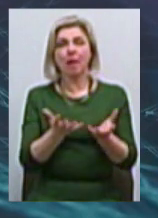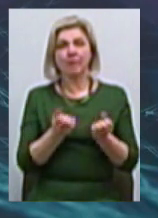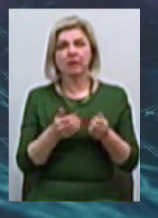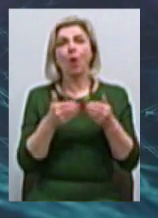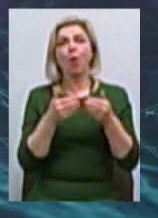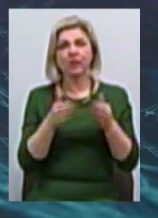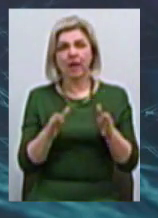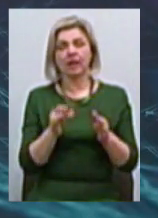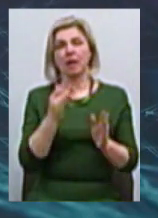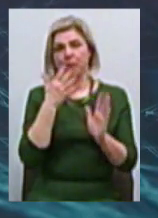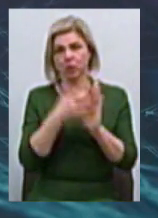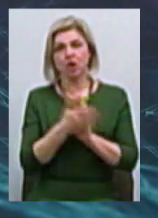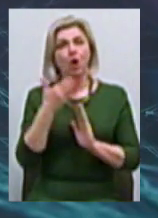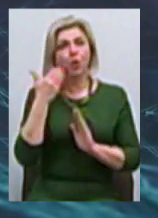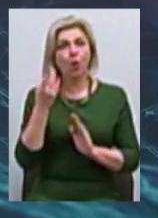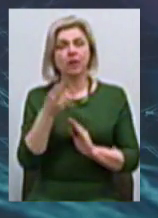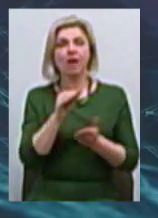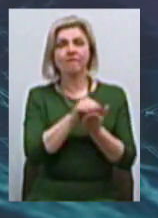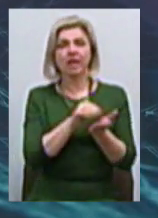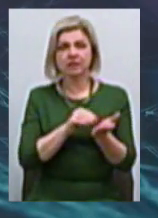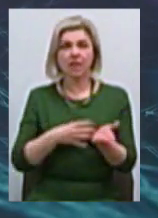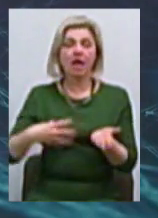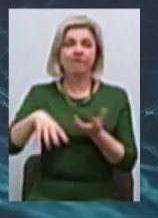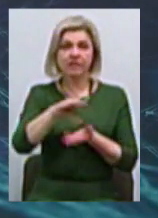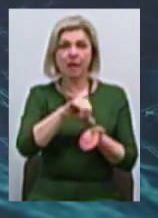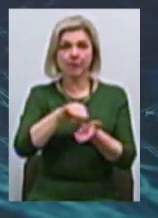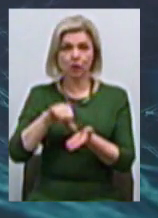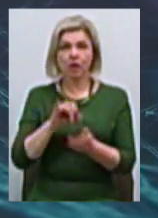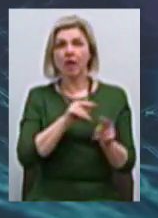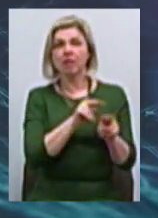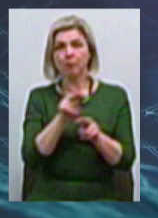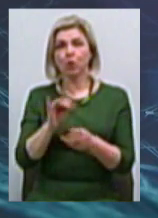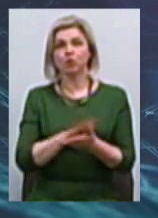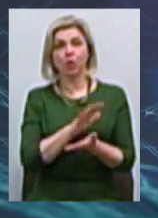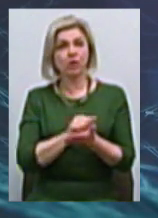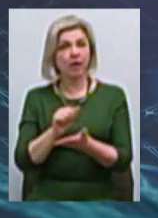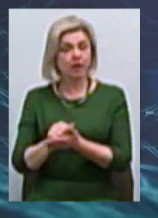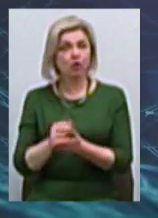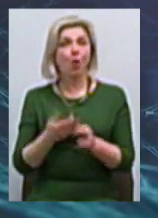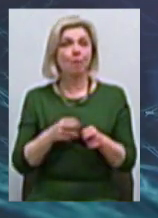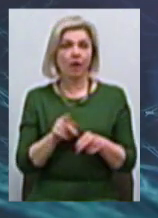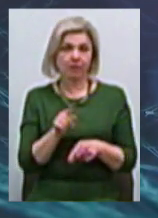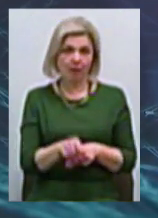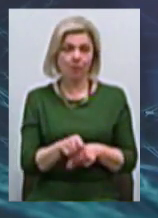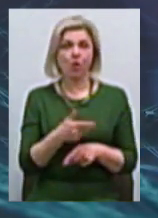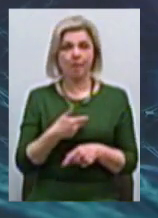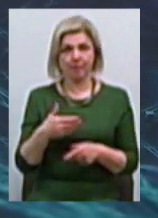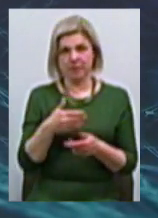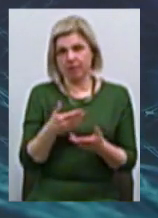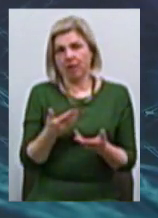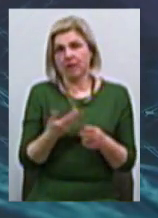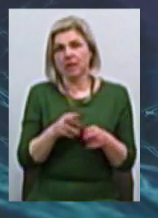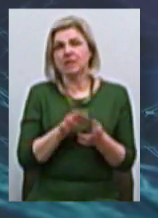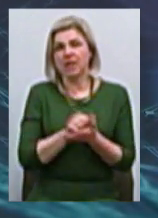прозрачной и легкой для фиксации всех присутствующих, в том числе наблюдателей, журналистов, Именно поэтому она занимает достаточно